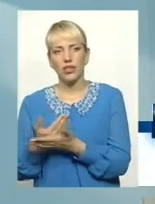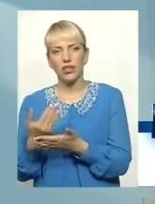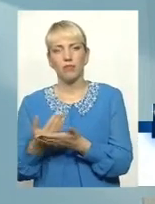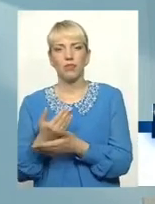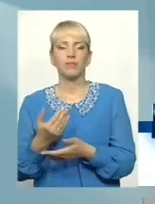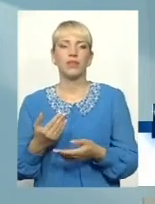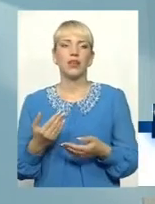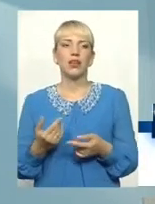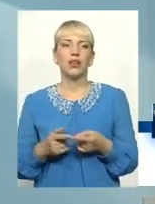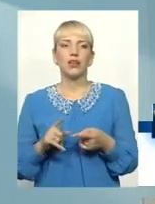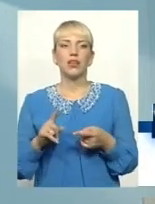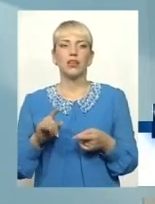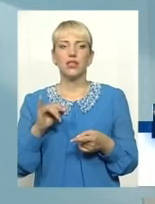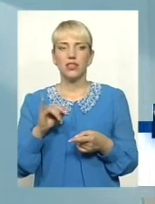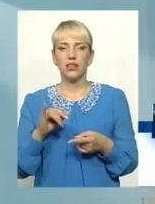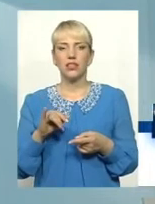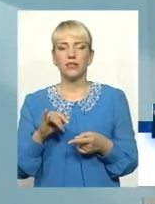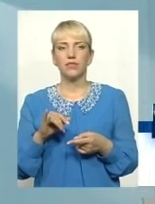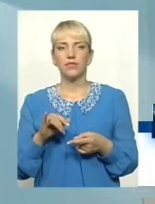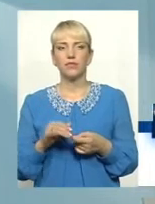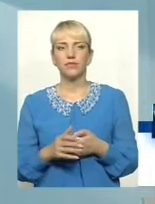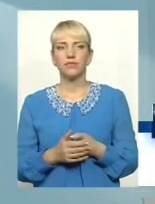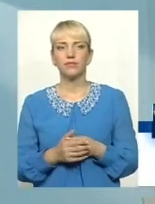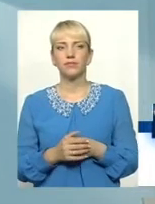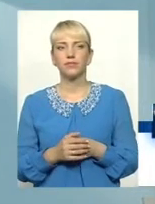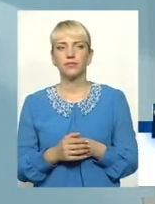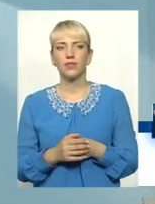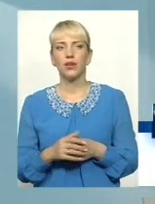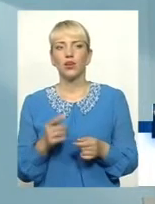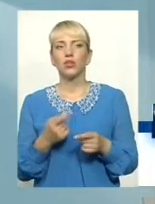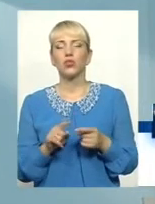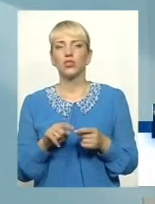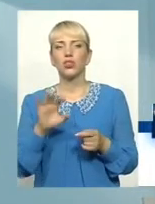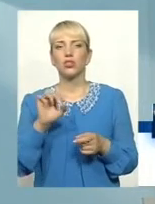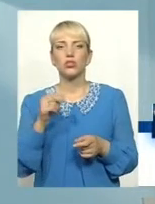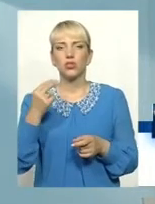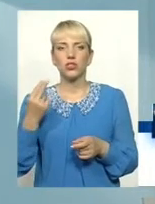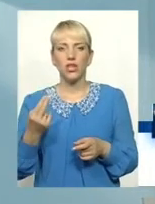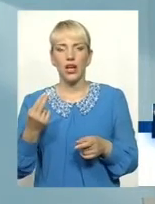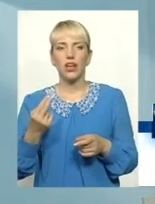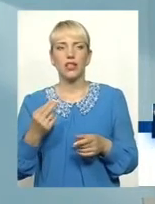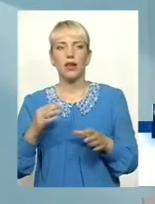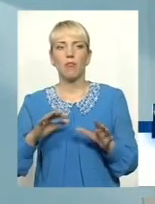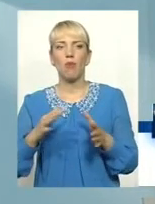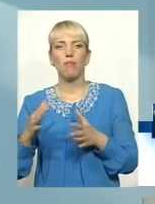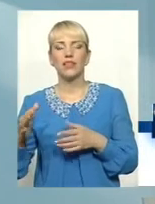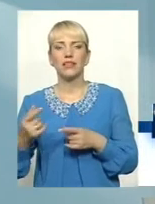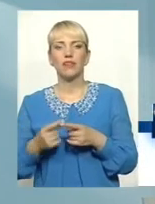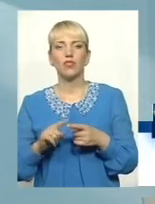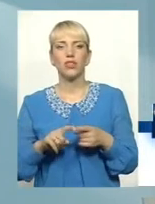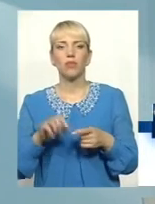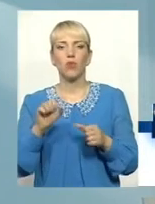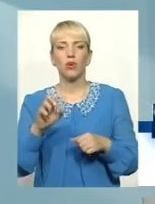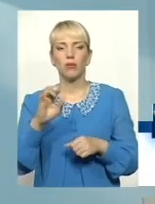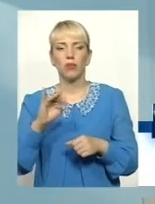рекламним блоком, тобто оглядабельний час. От. Ось ці соціальні моменти, вони могли б